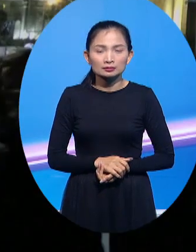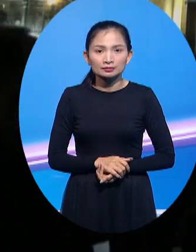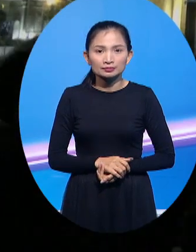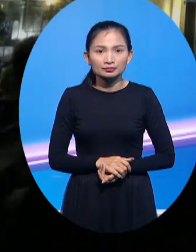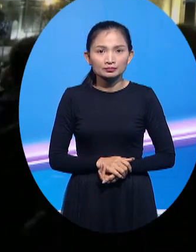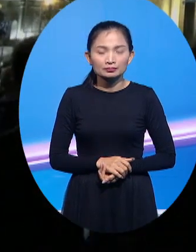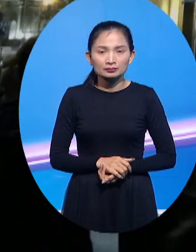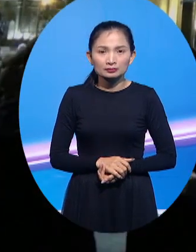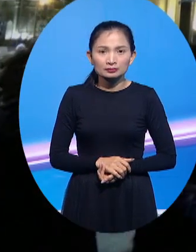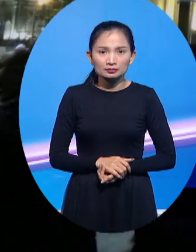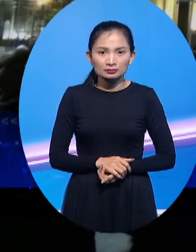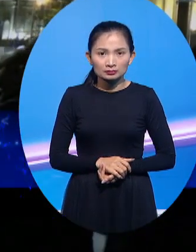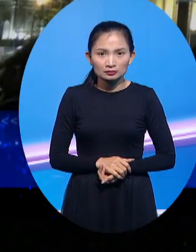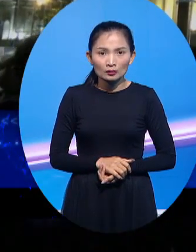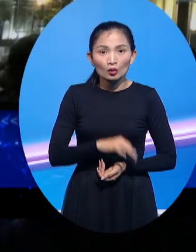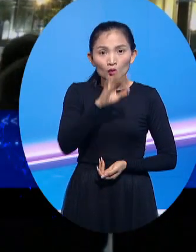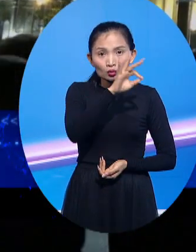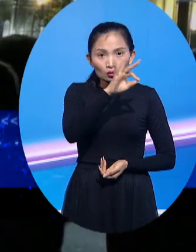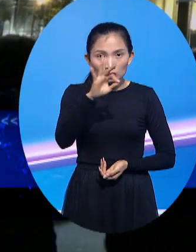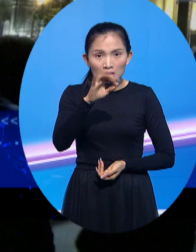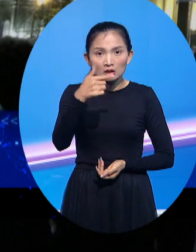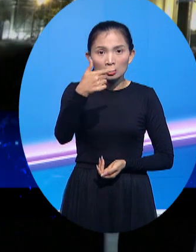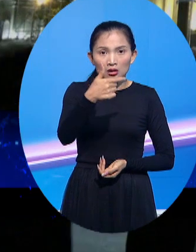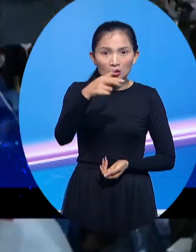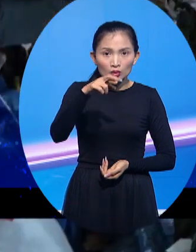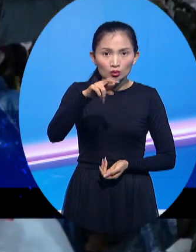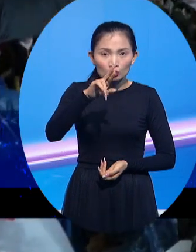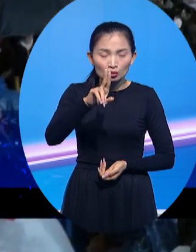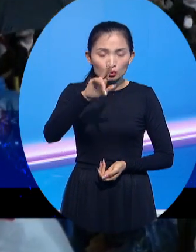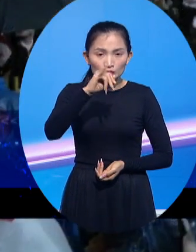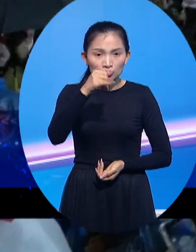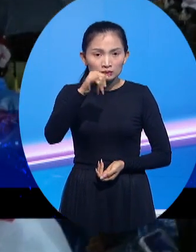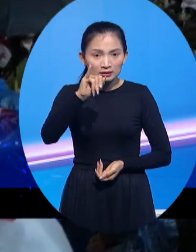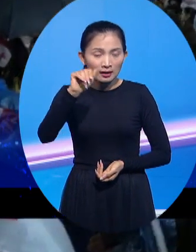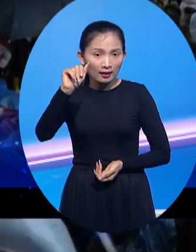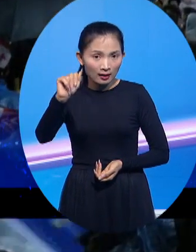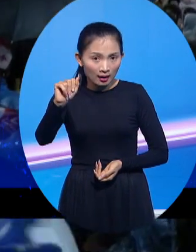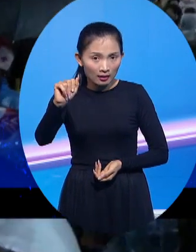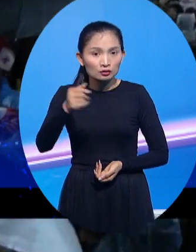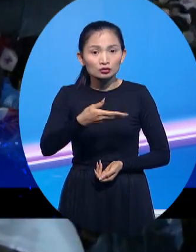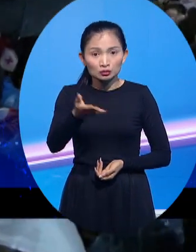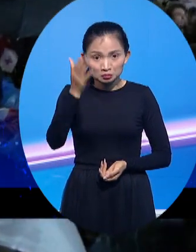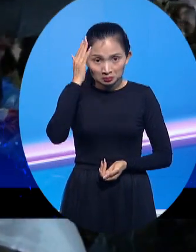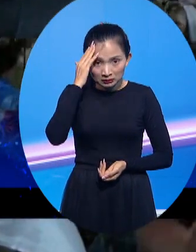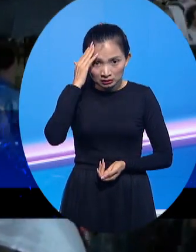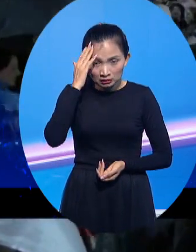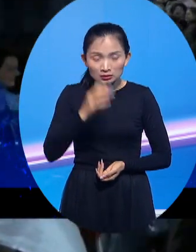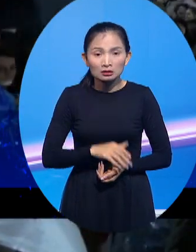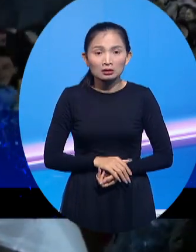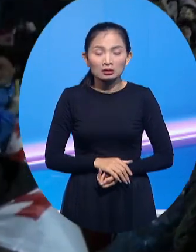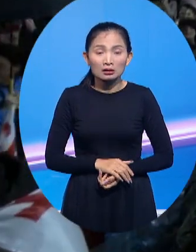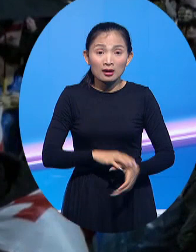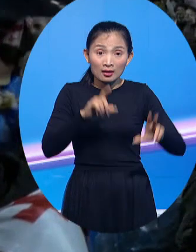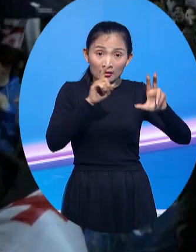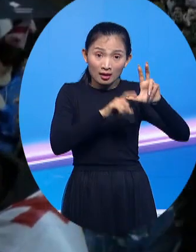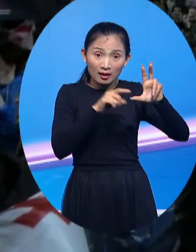này phát biểu với báo chí thủ tướng crusia irakli kobak kize cho biết Đảng giấc mơ crusia cầm